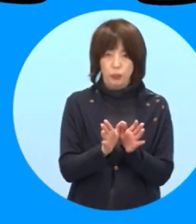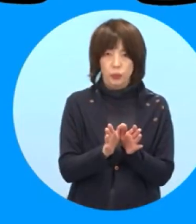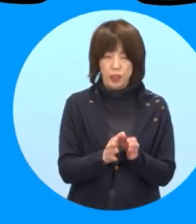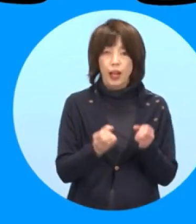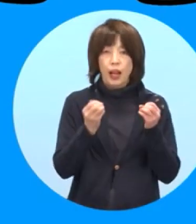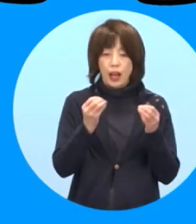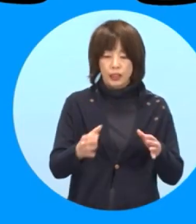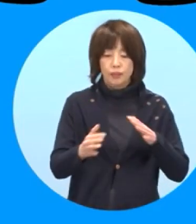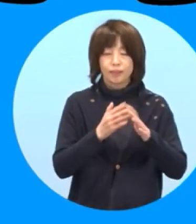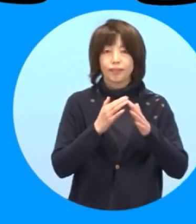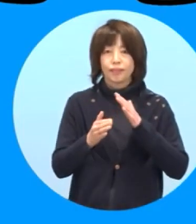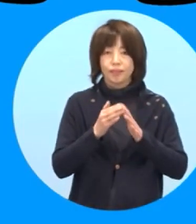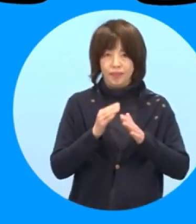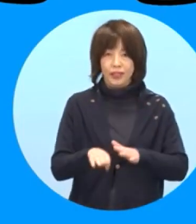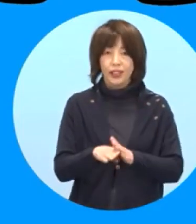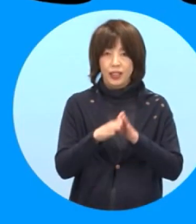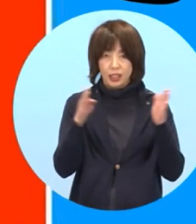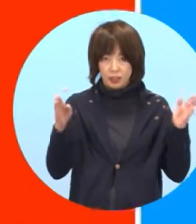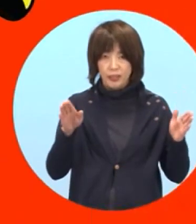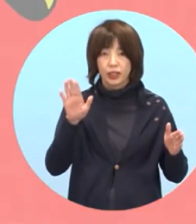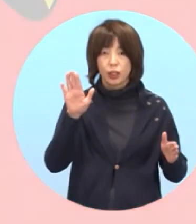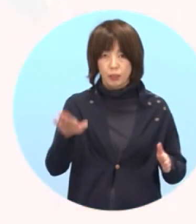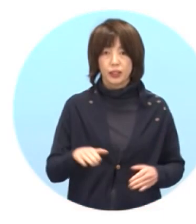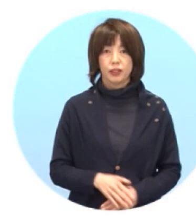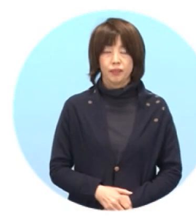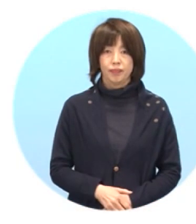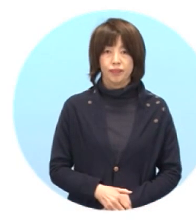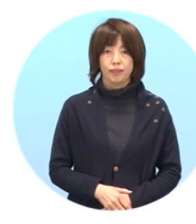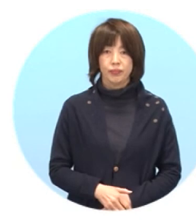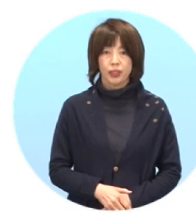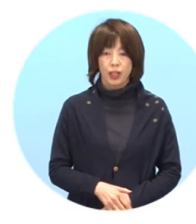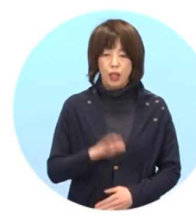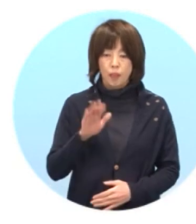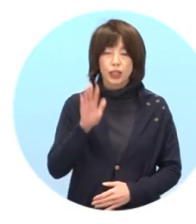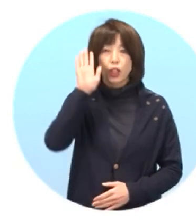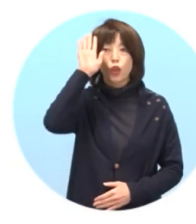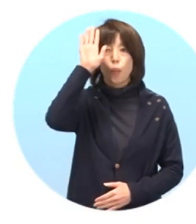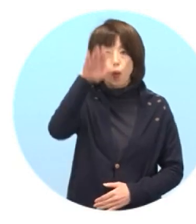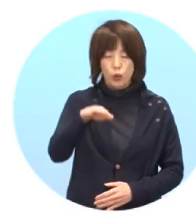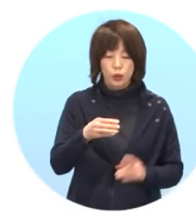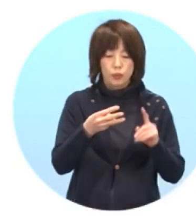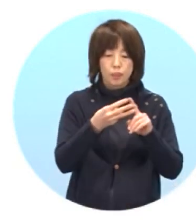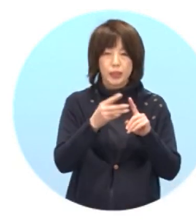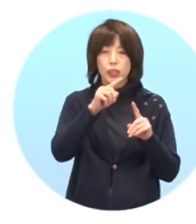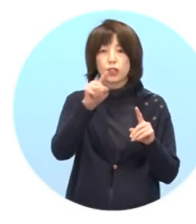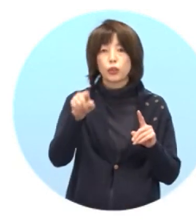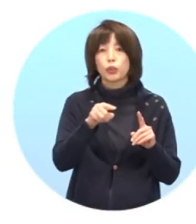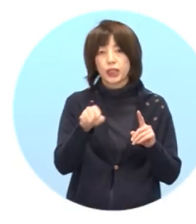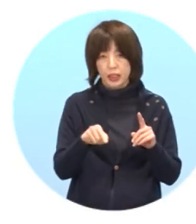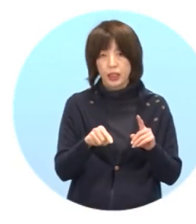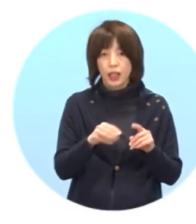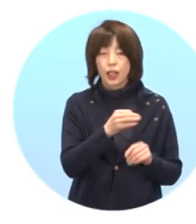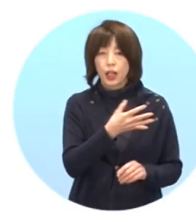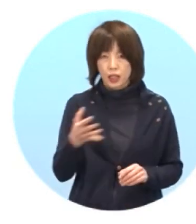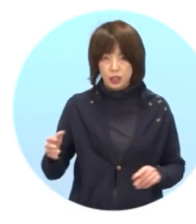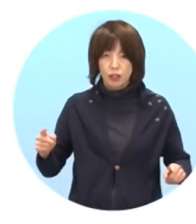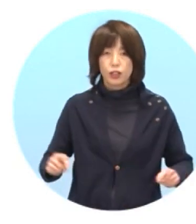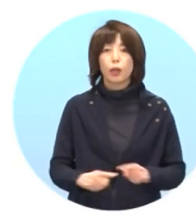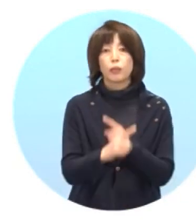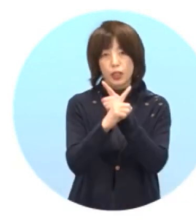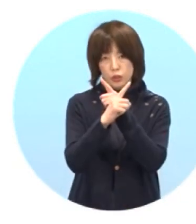ズンの戦いをすでに始めています。バスケットボールの B3 リーグに所属する金沢サムライ